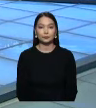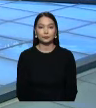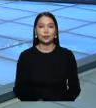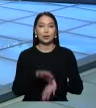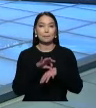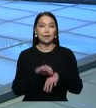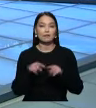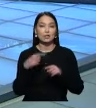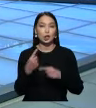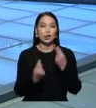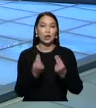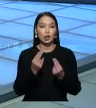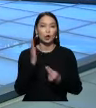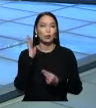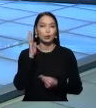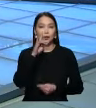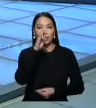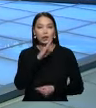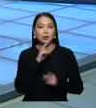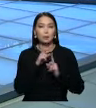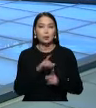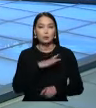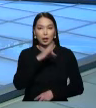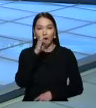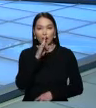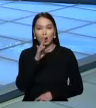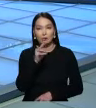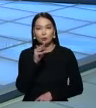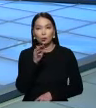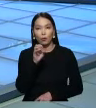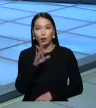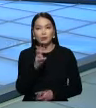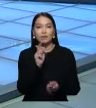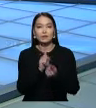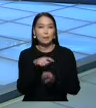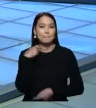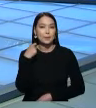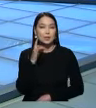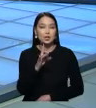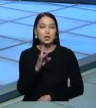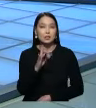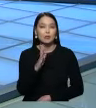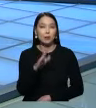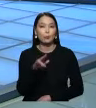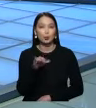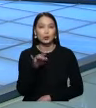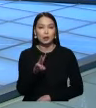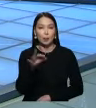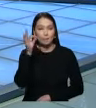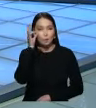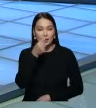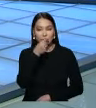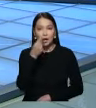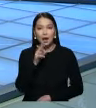Провести следующие игры будущего в Казахстане предложил Касым-Жомарт Токаев на встрече с президентом России Владимиром Путиным. Напомню,